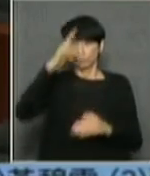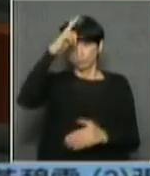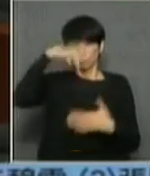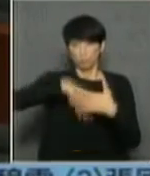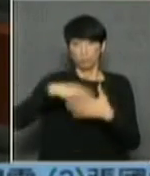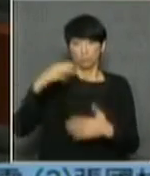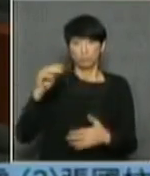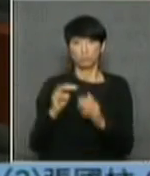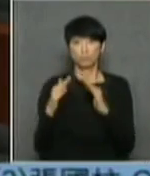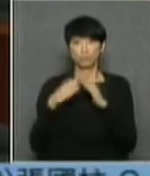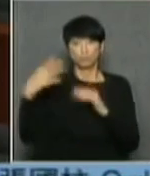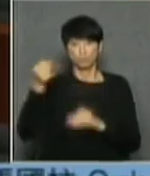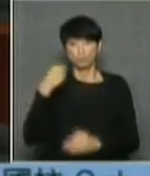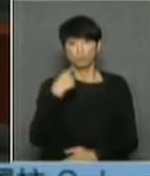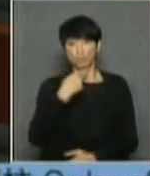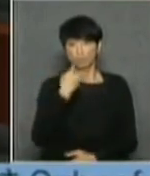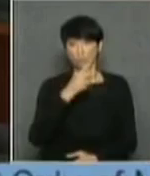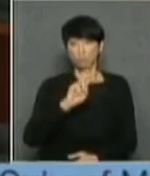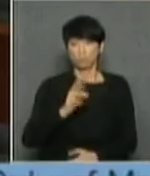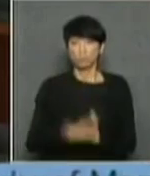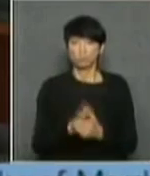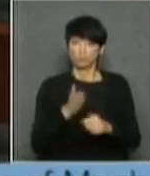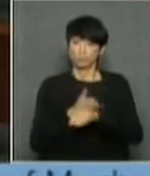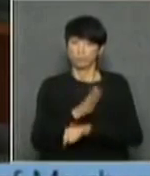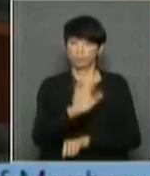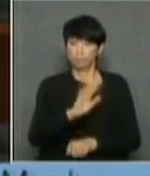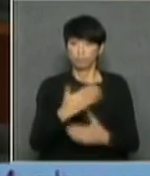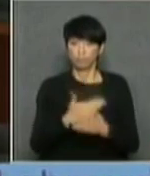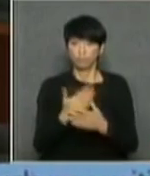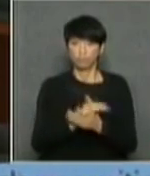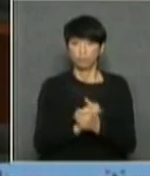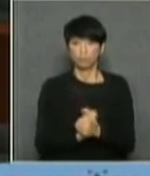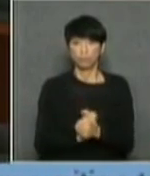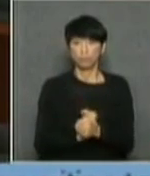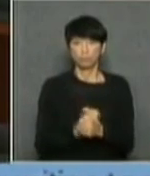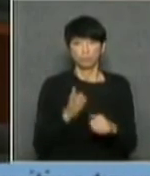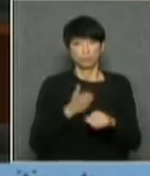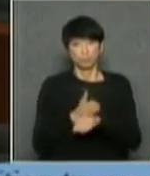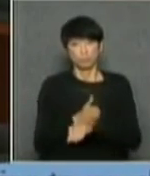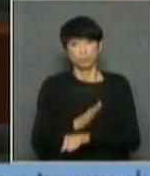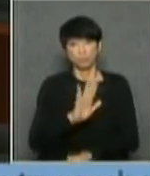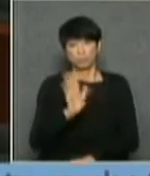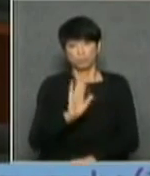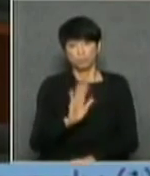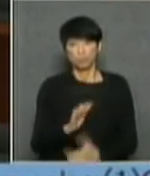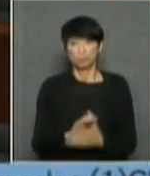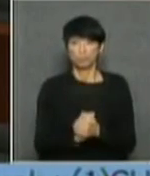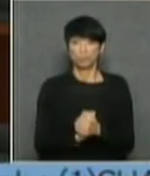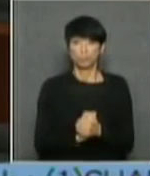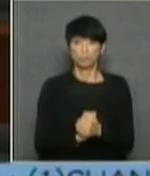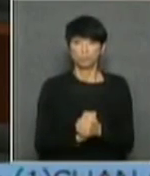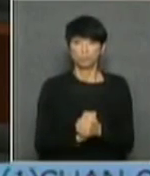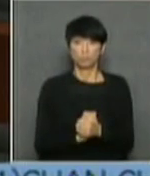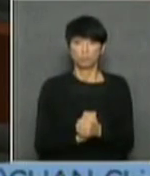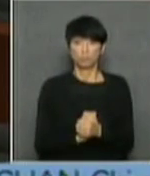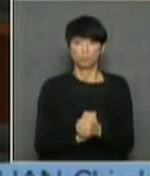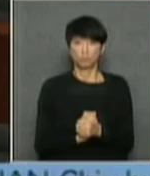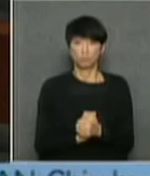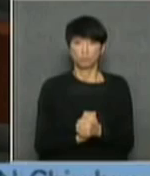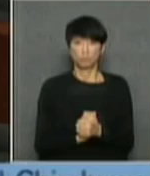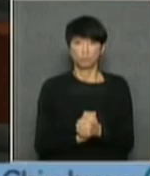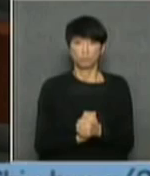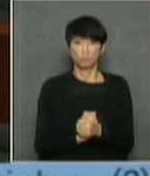歌仔都有得唱，唔好愛得太遲，因為呢最心痛時愛得太遲，有些心意呢不可以等某個日